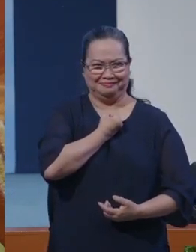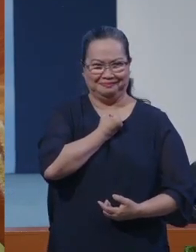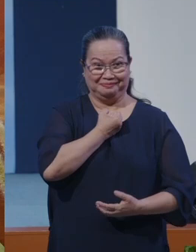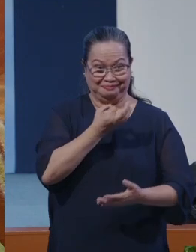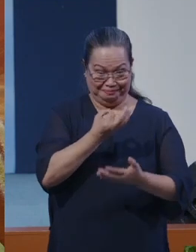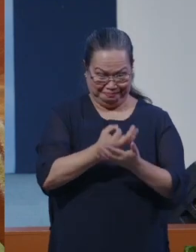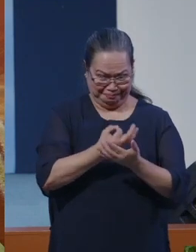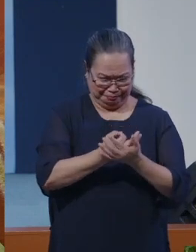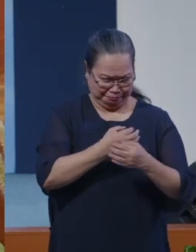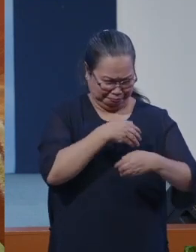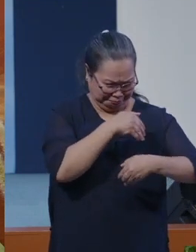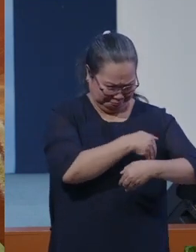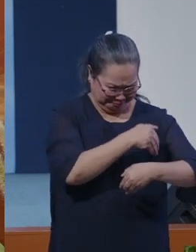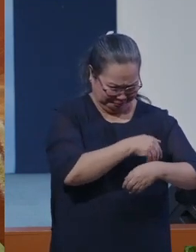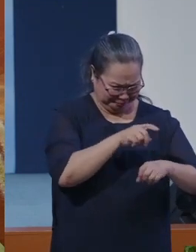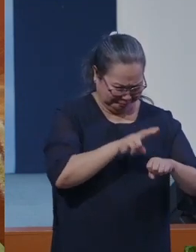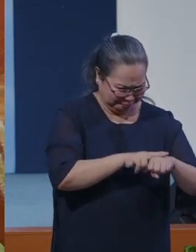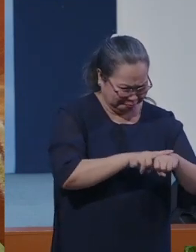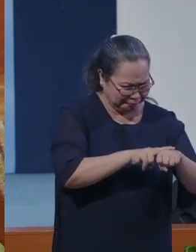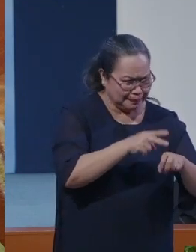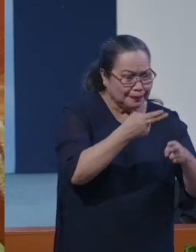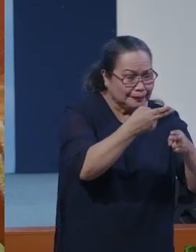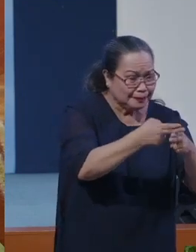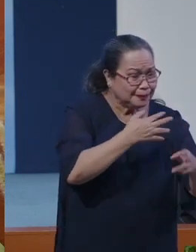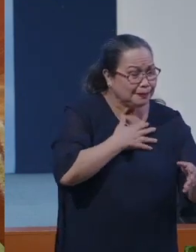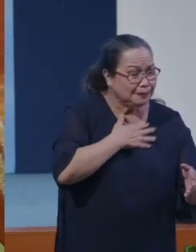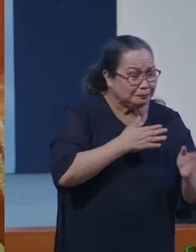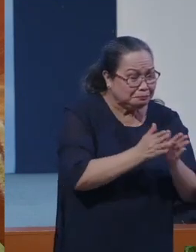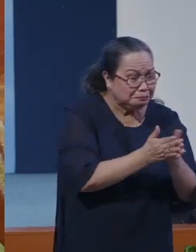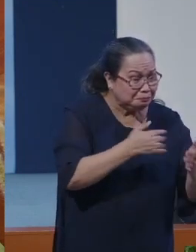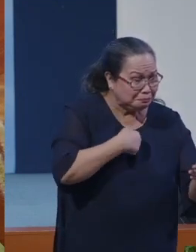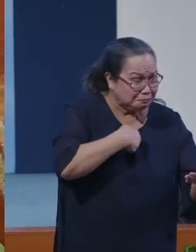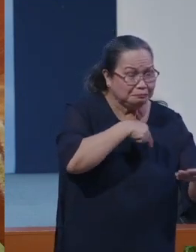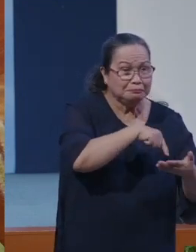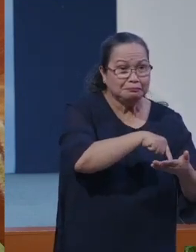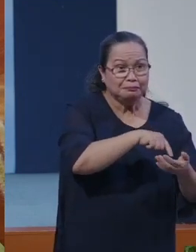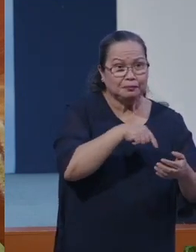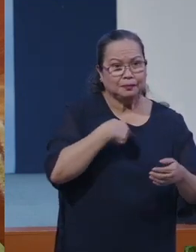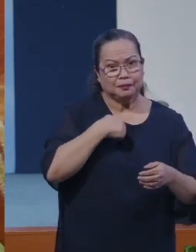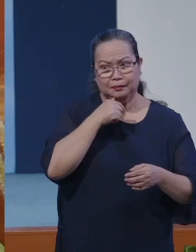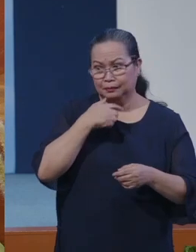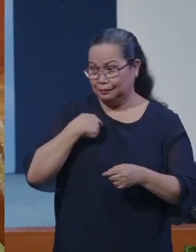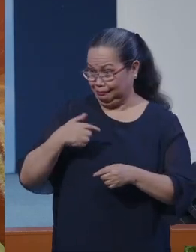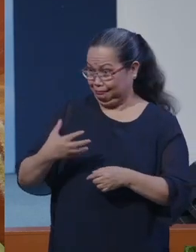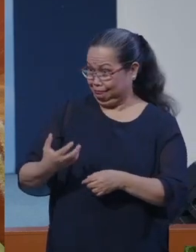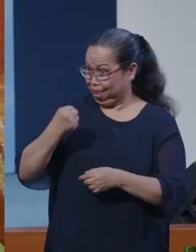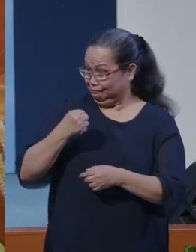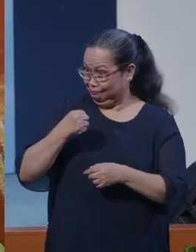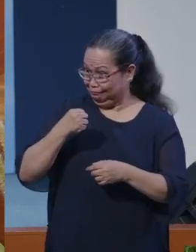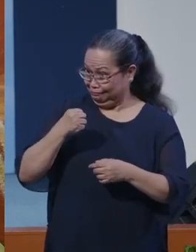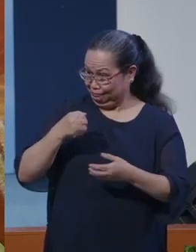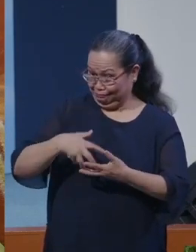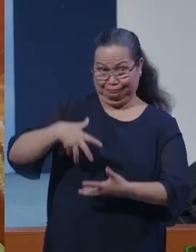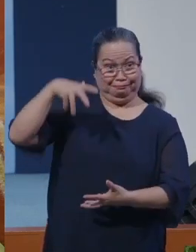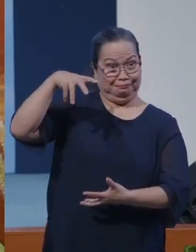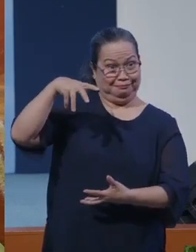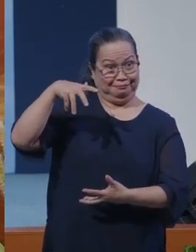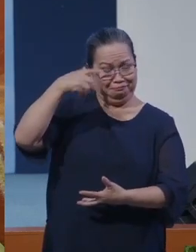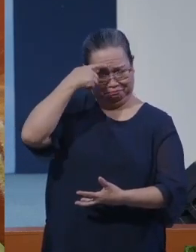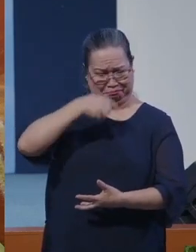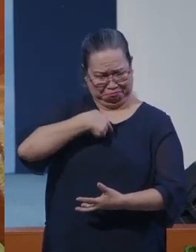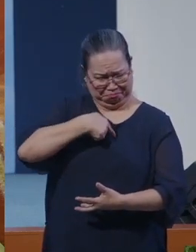ko sa bangko, nasa pangalan ko yan, akin yan. Yung kayamanan na aking na-enjoy, gawayan ng